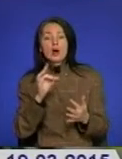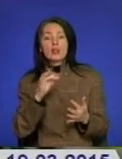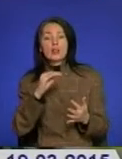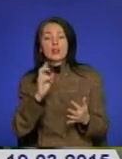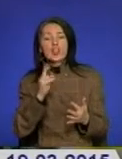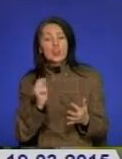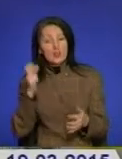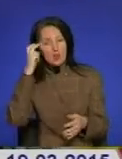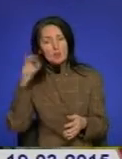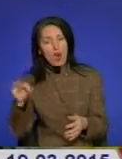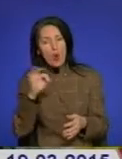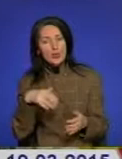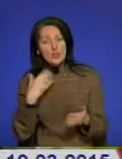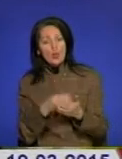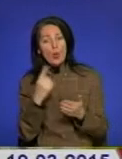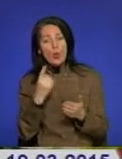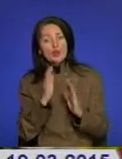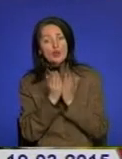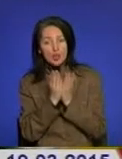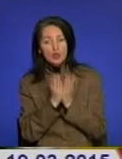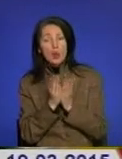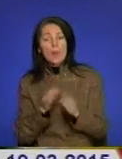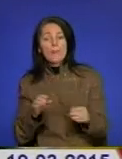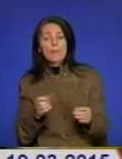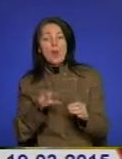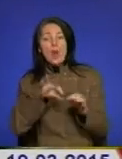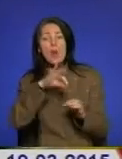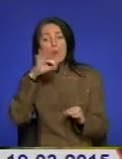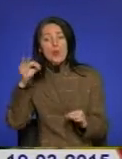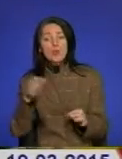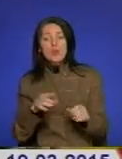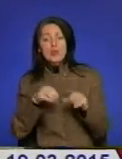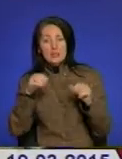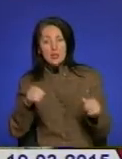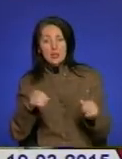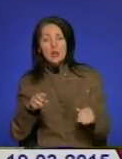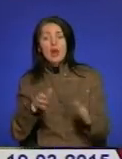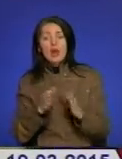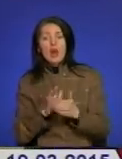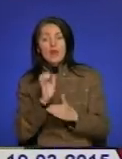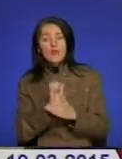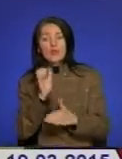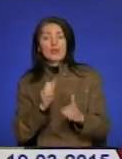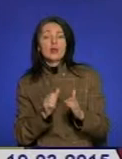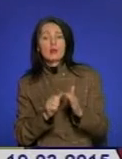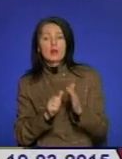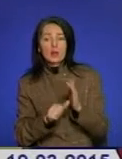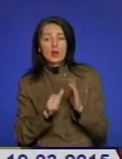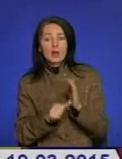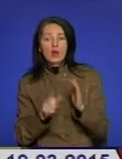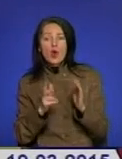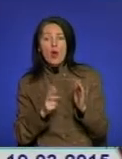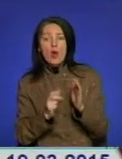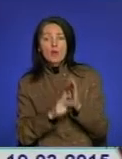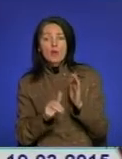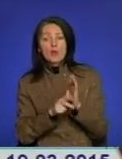першу поетичну збірку «Проміння землі» видала у 1957 році. Серед найвідоміших творів Ліни Костенко –